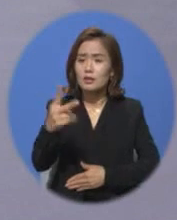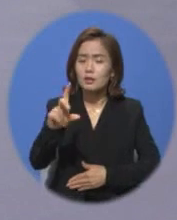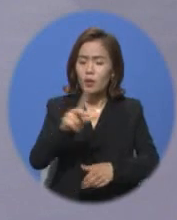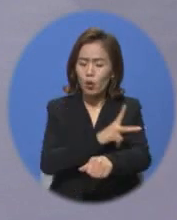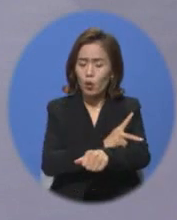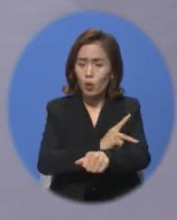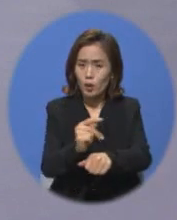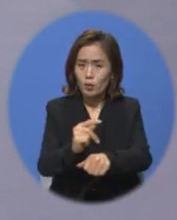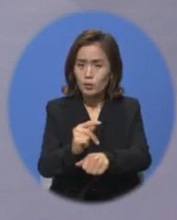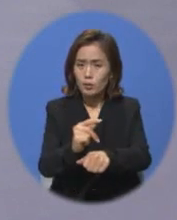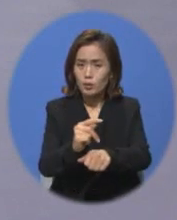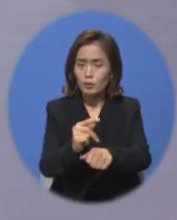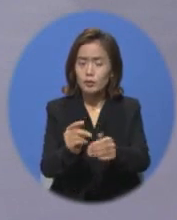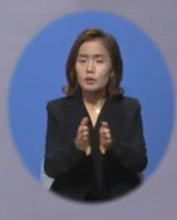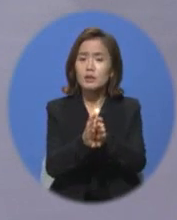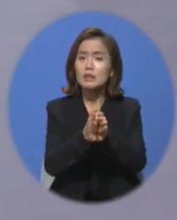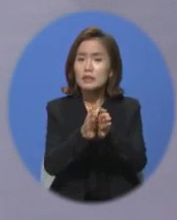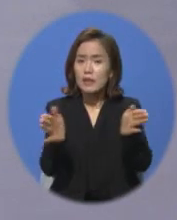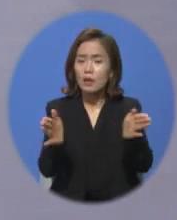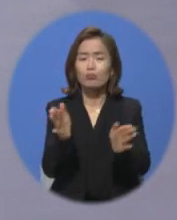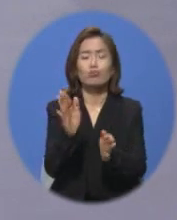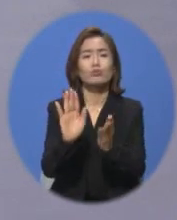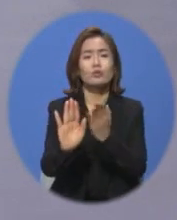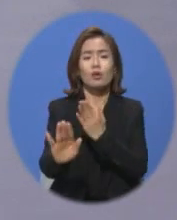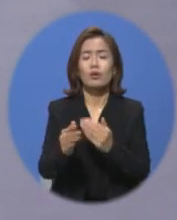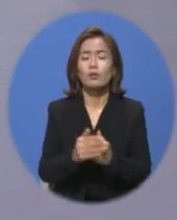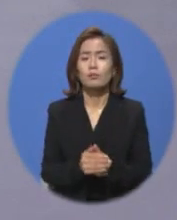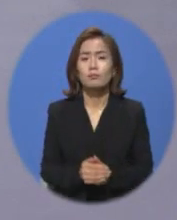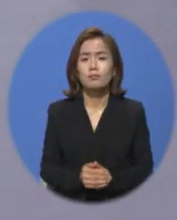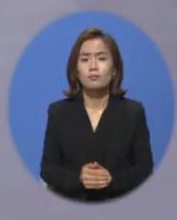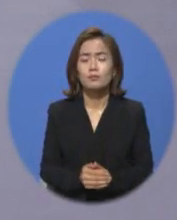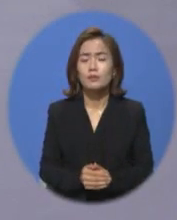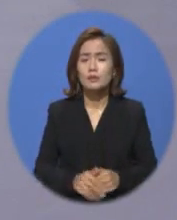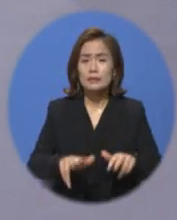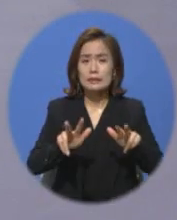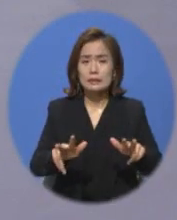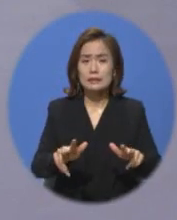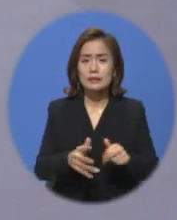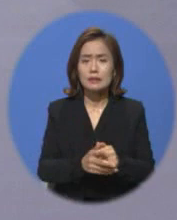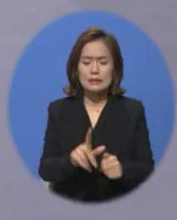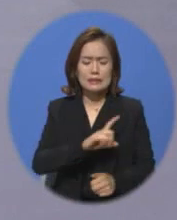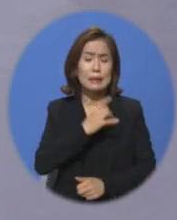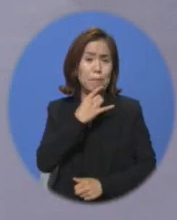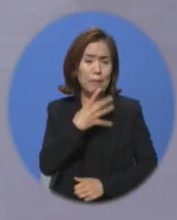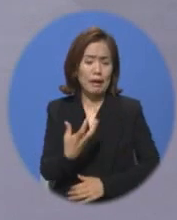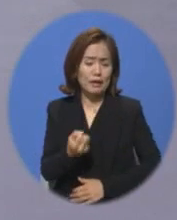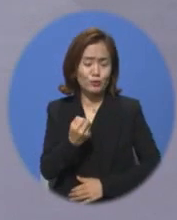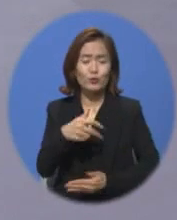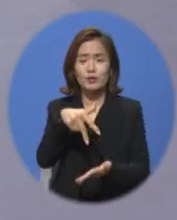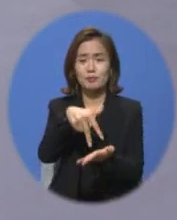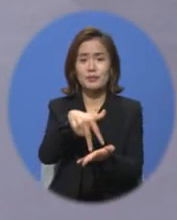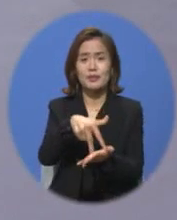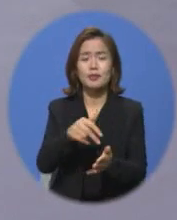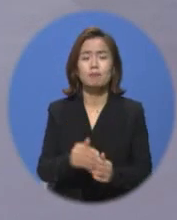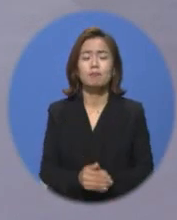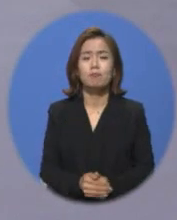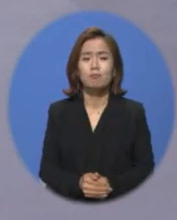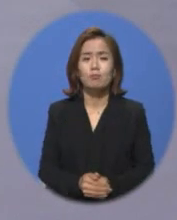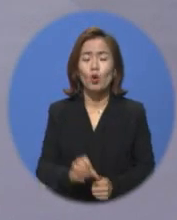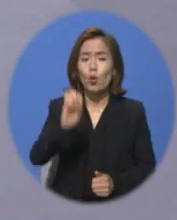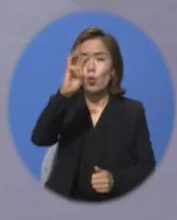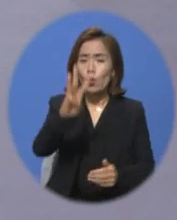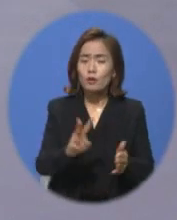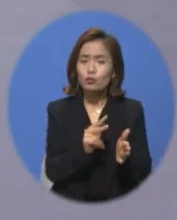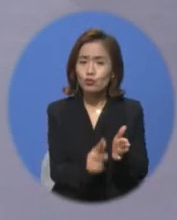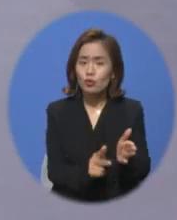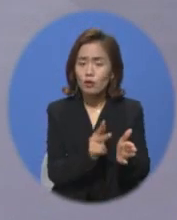2015년에운행이중단되었고, 현재는최소한의 운행만유지하고있는상황입니다.광주역